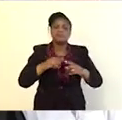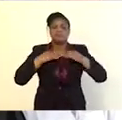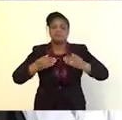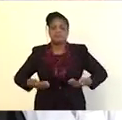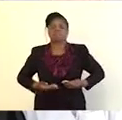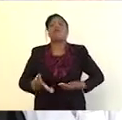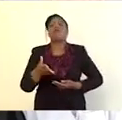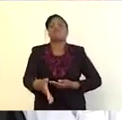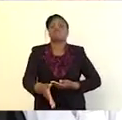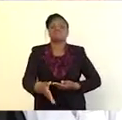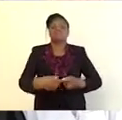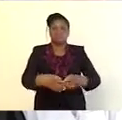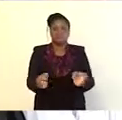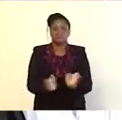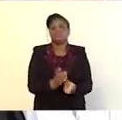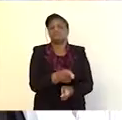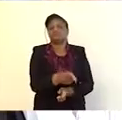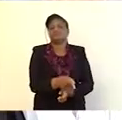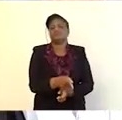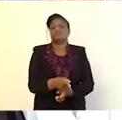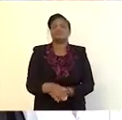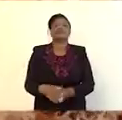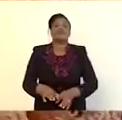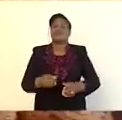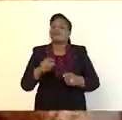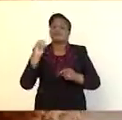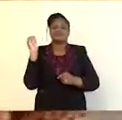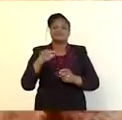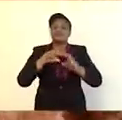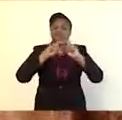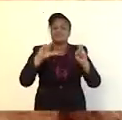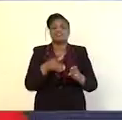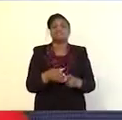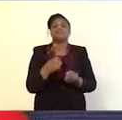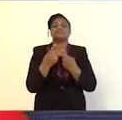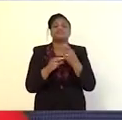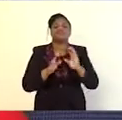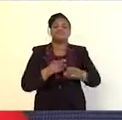vedu vari kutyaira motikari pamugwagwa. Mashoko makuku tataurwa namai.